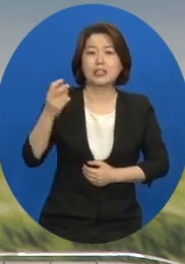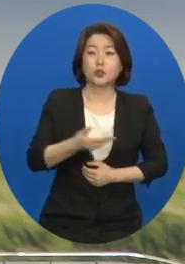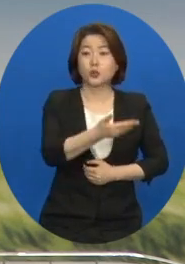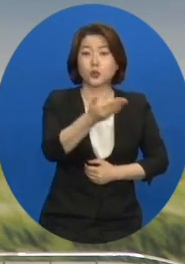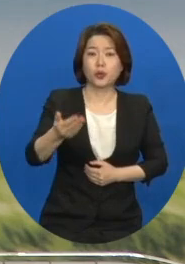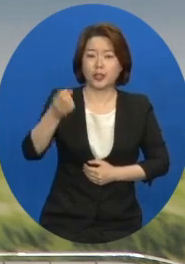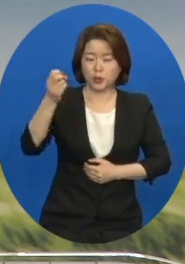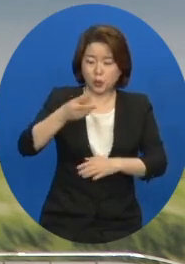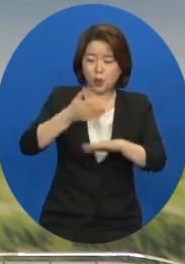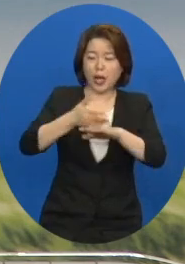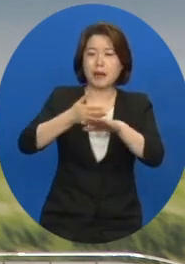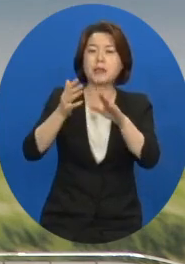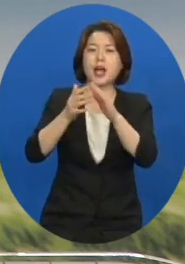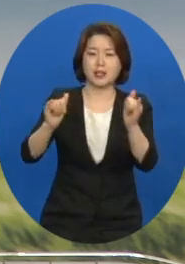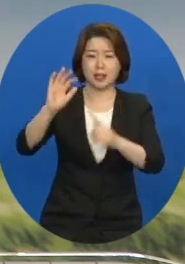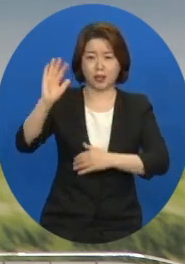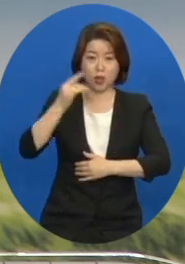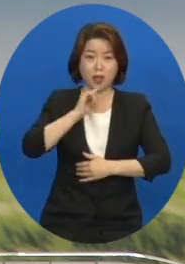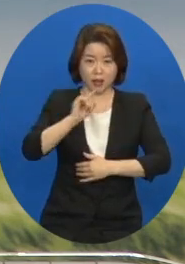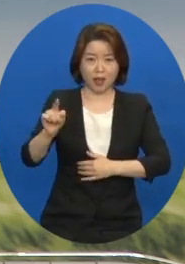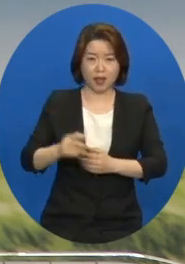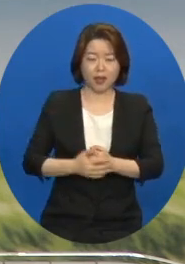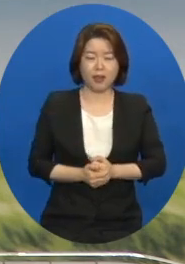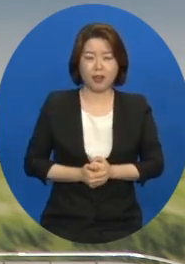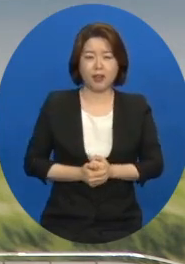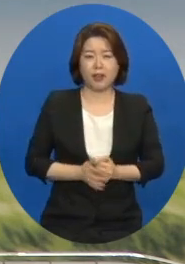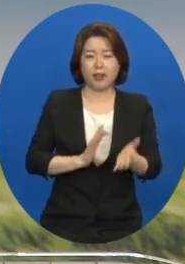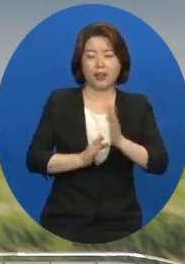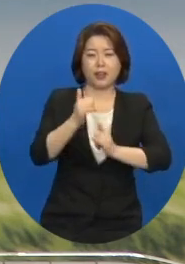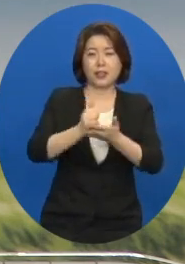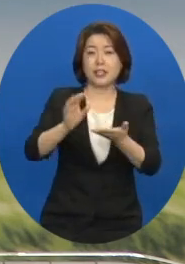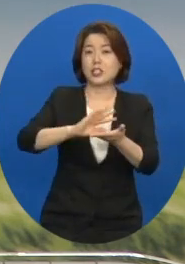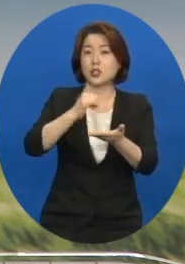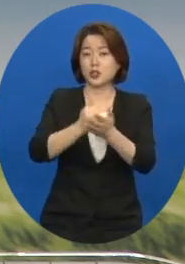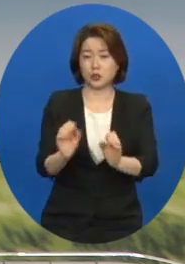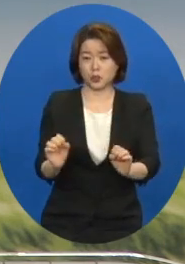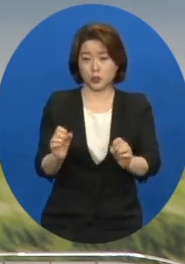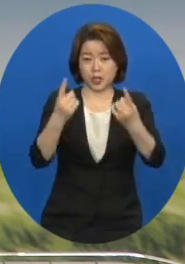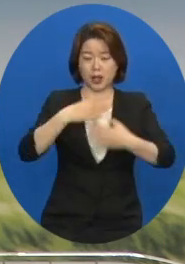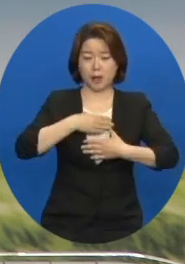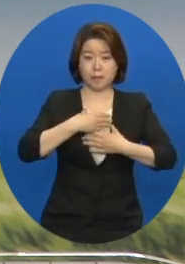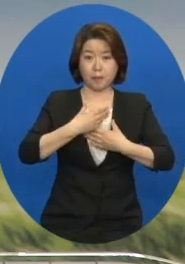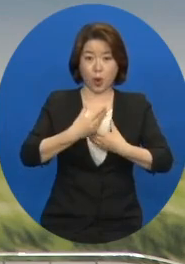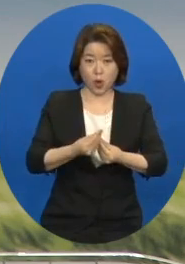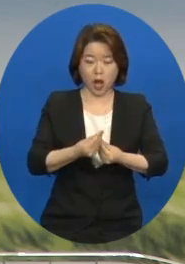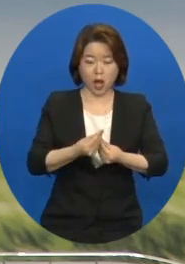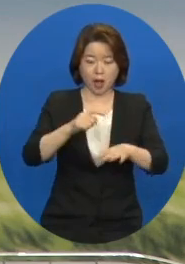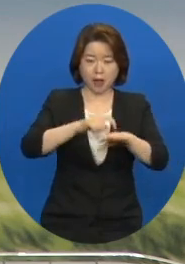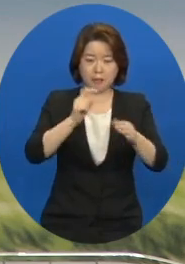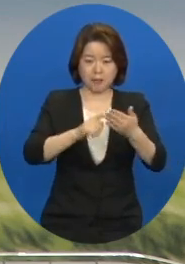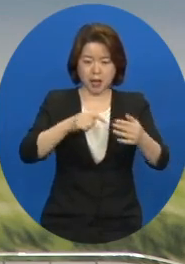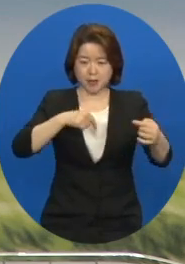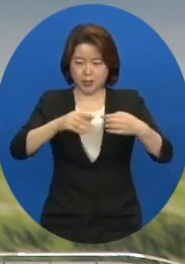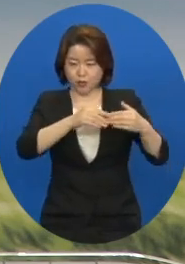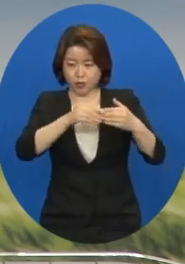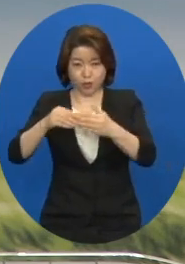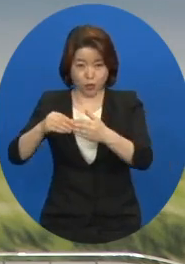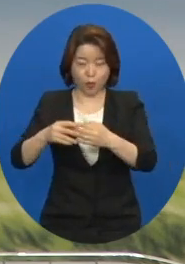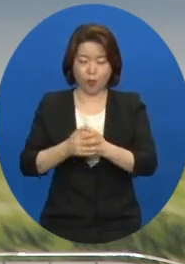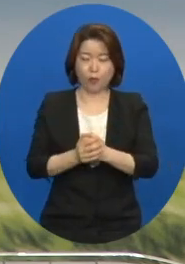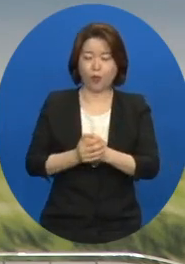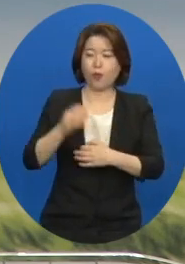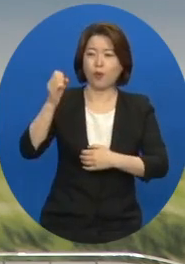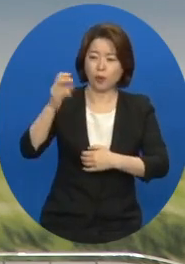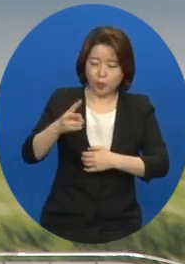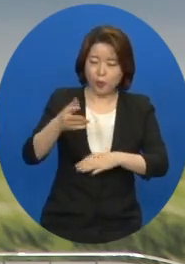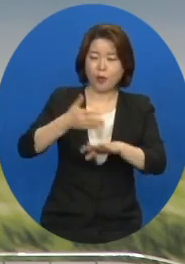또한 감사하는 자가 되라. 예수 그리스도로 인한 평강이 마음을 주장하고 그리고